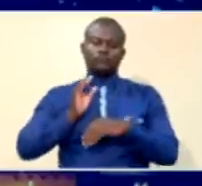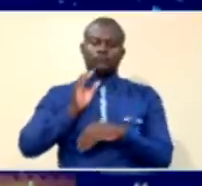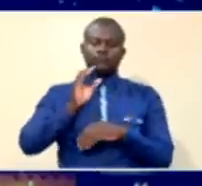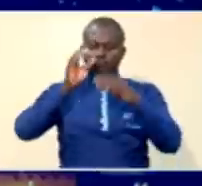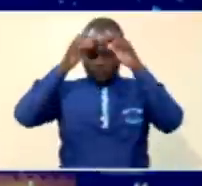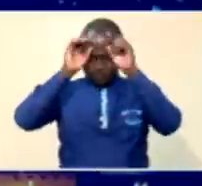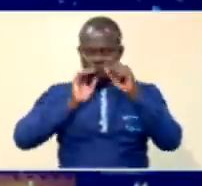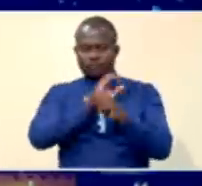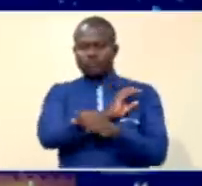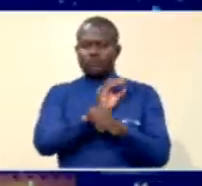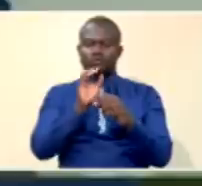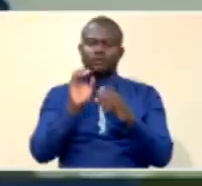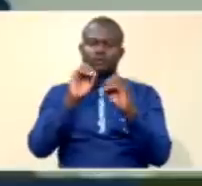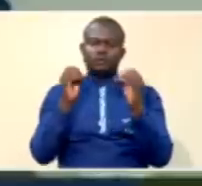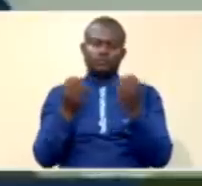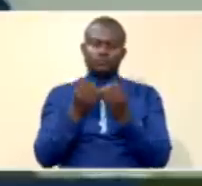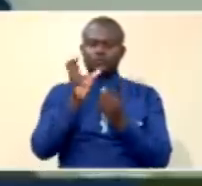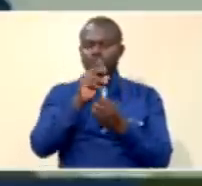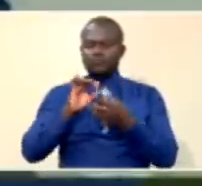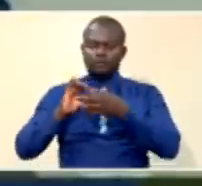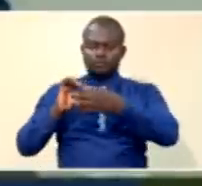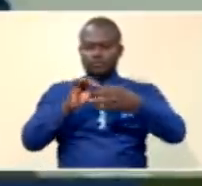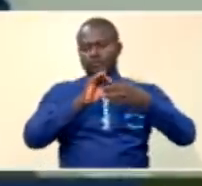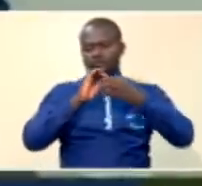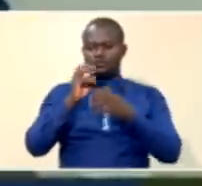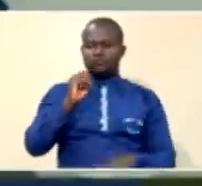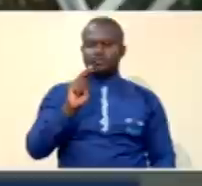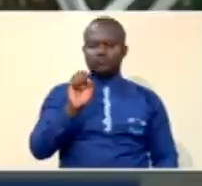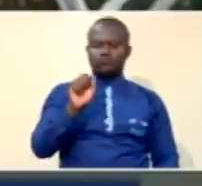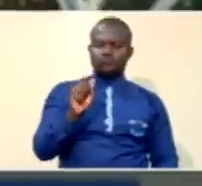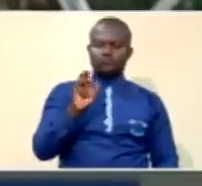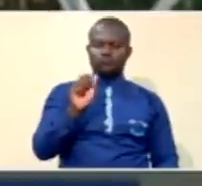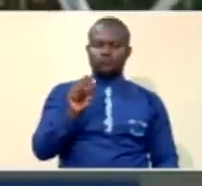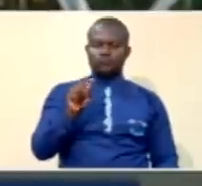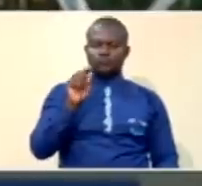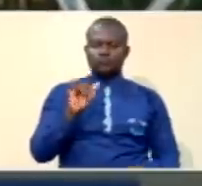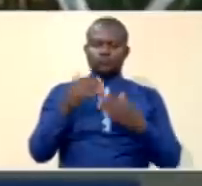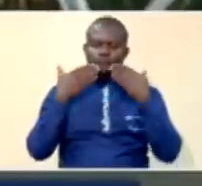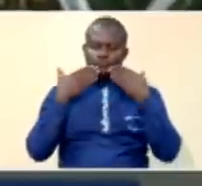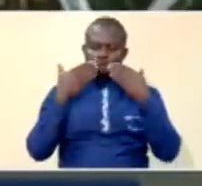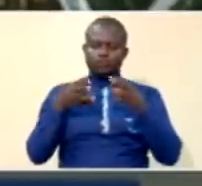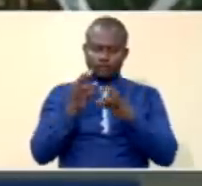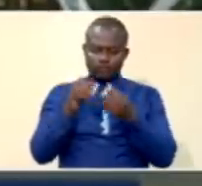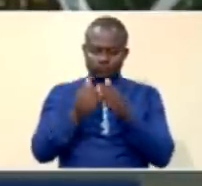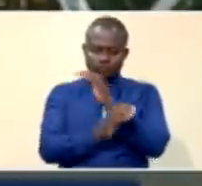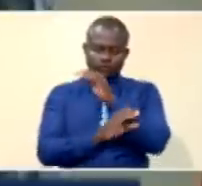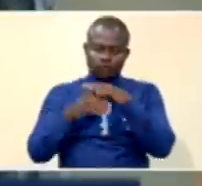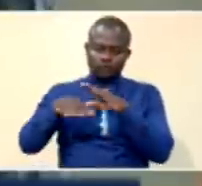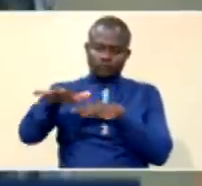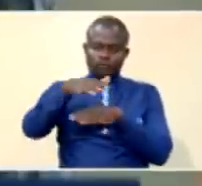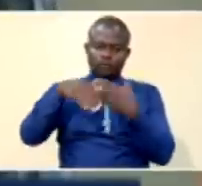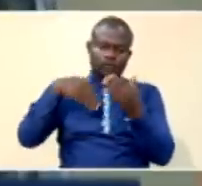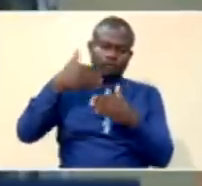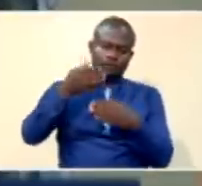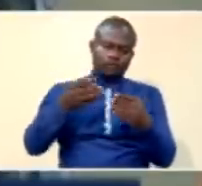Naho Perezida wa Komisiyo y'Umuryango wa Afurika yunze ubumwe Moussa Faki Mahamat yashimye uburyo ibihugu byo muri aka karere